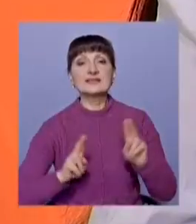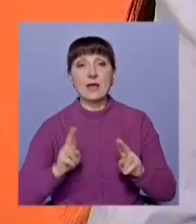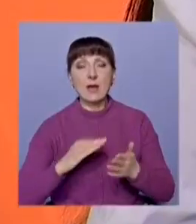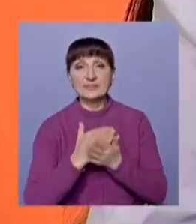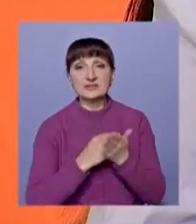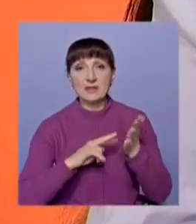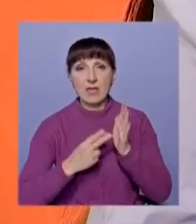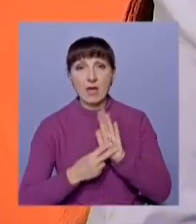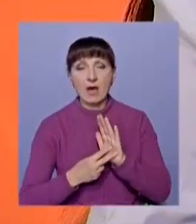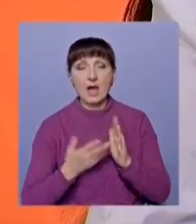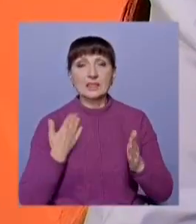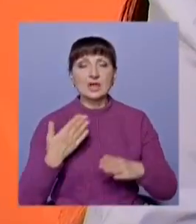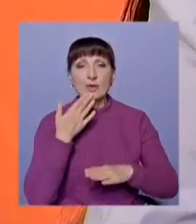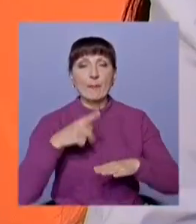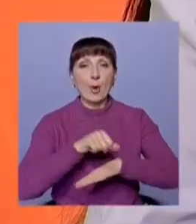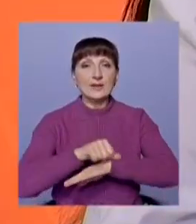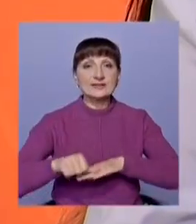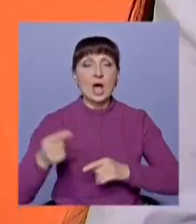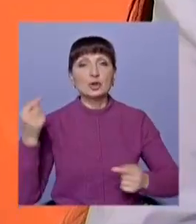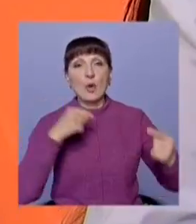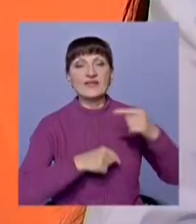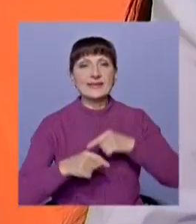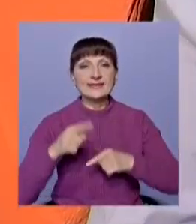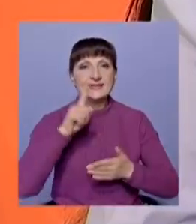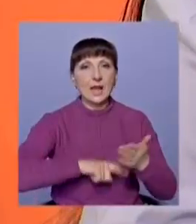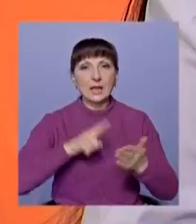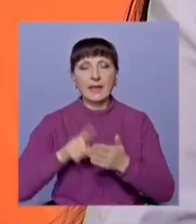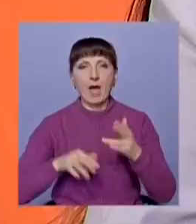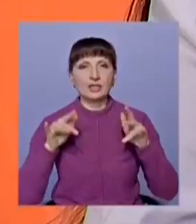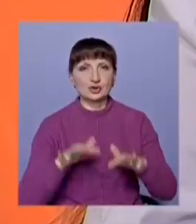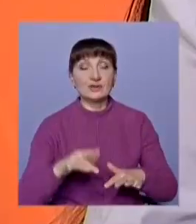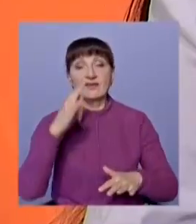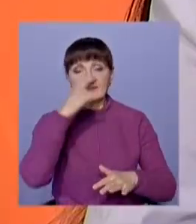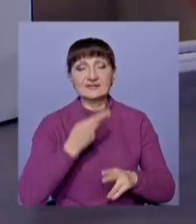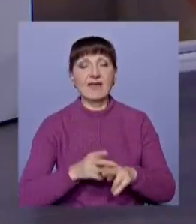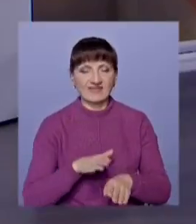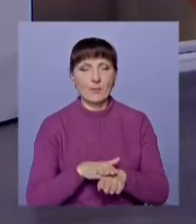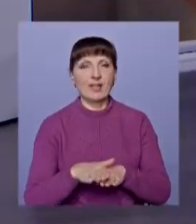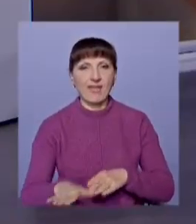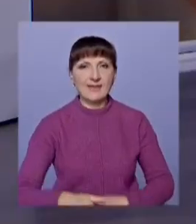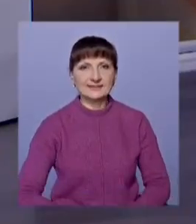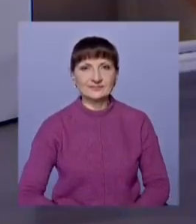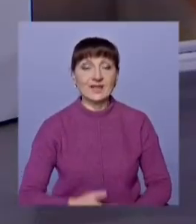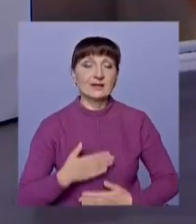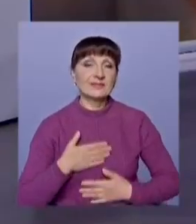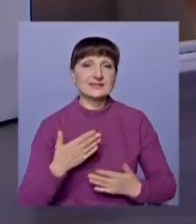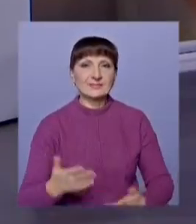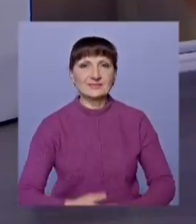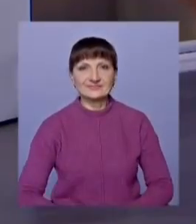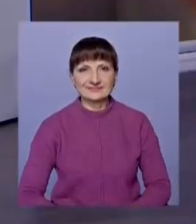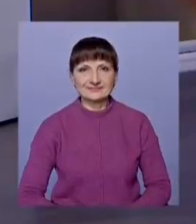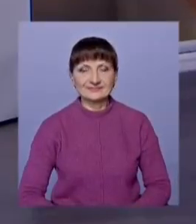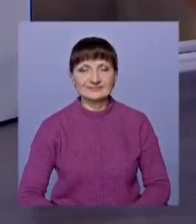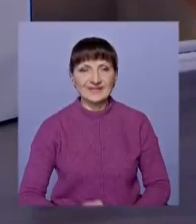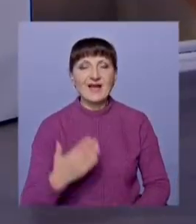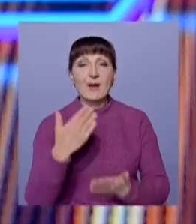внешней политики — добиваться доверительных взаимоотношений. Я думаю, Казахстан с этим неплохо справляется. Дай бог. Спасибо вам огромное за